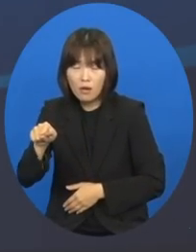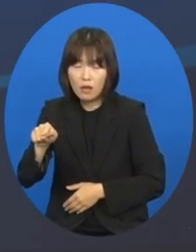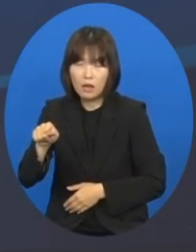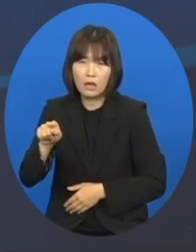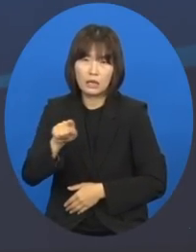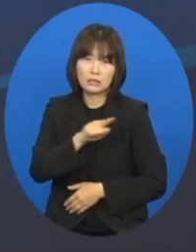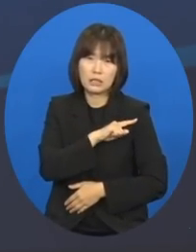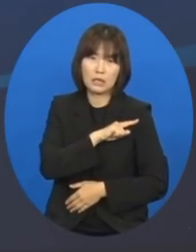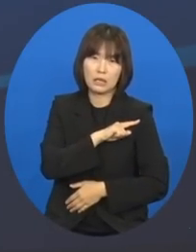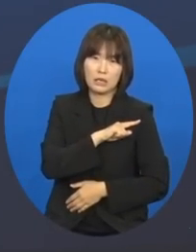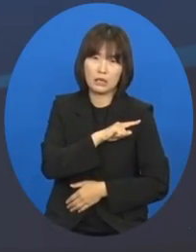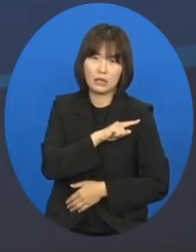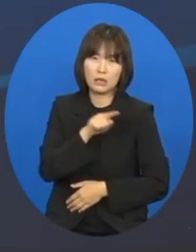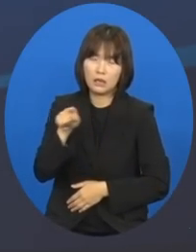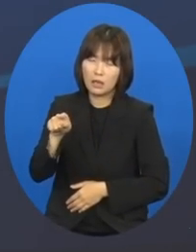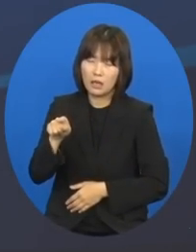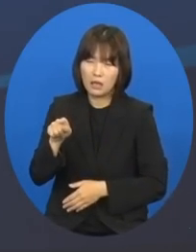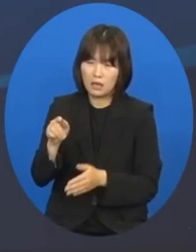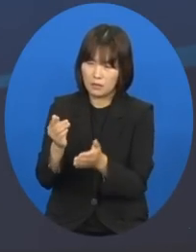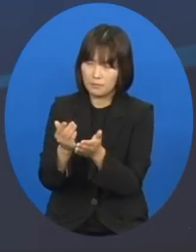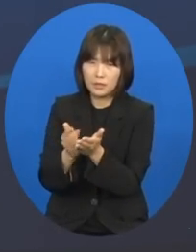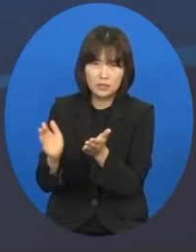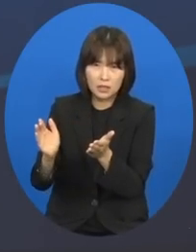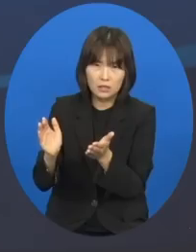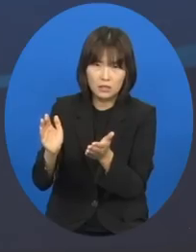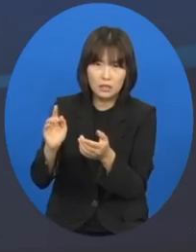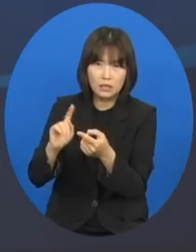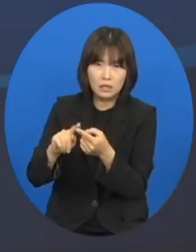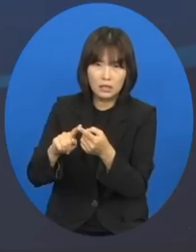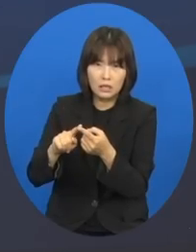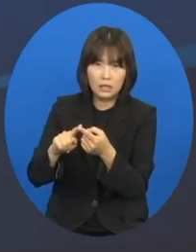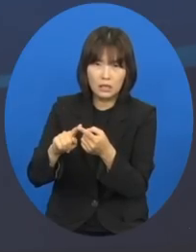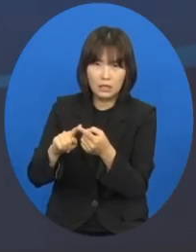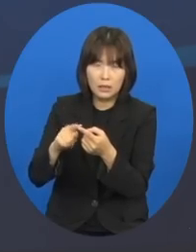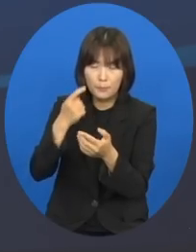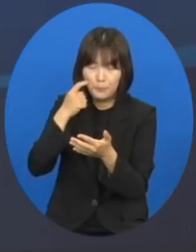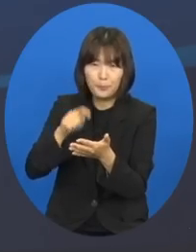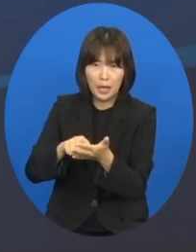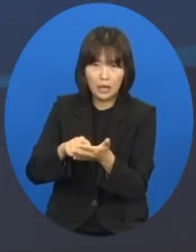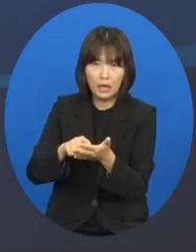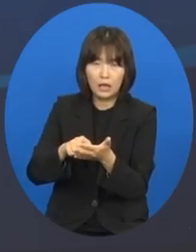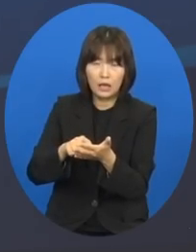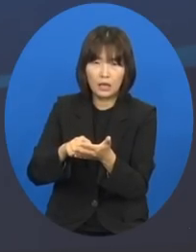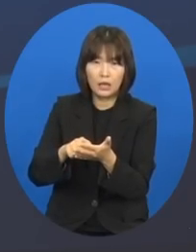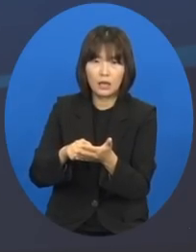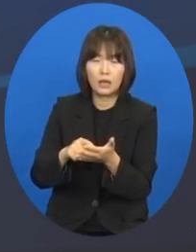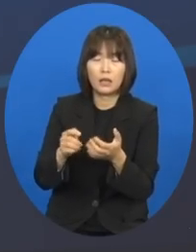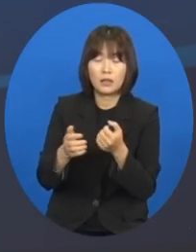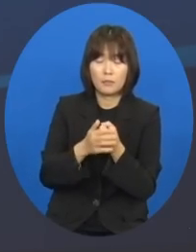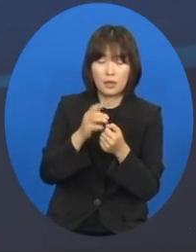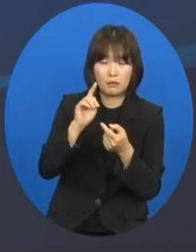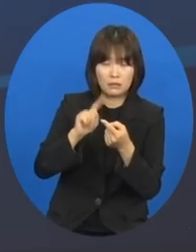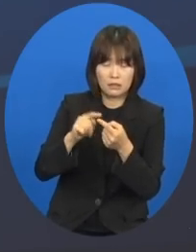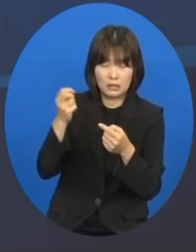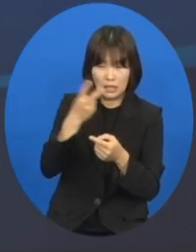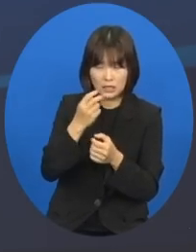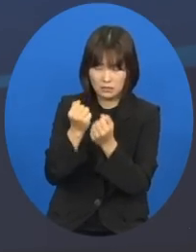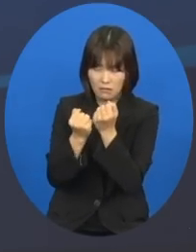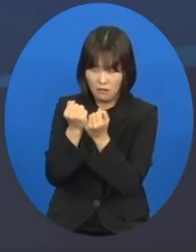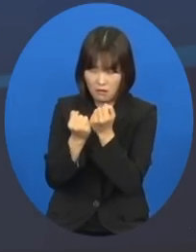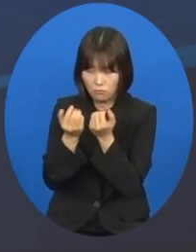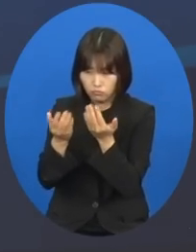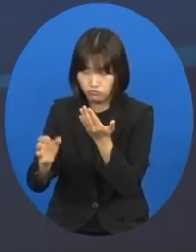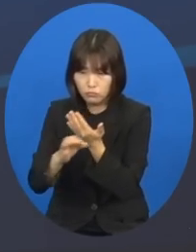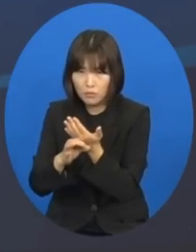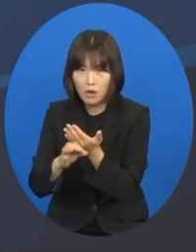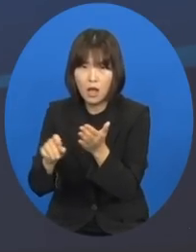합리적으로 과학적으로 이론적으로 설명해서 한 15분 20분 설명하면 거의 다 무신론을 포기해요